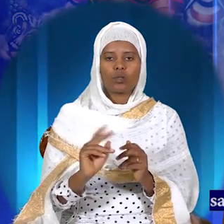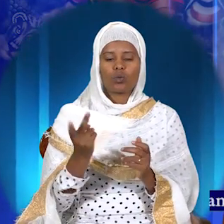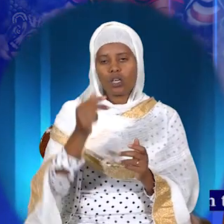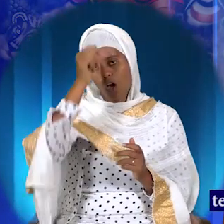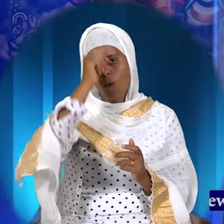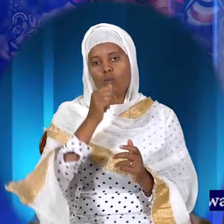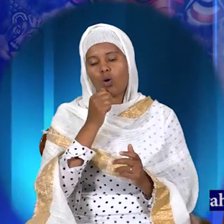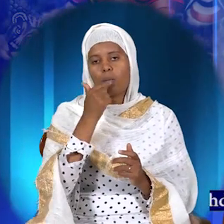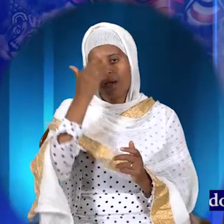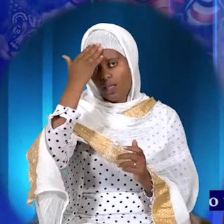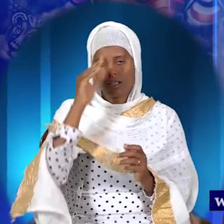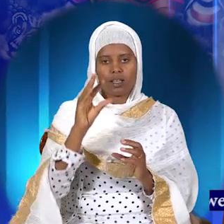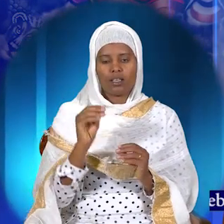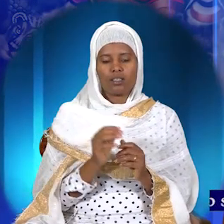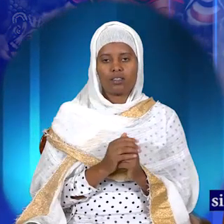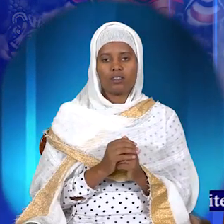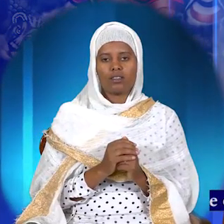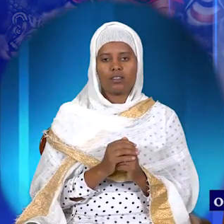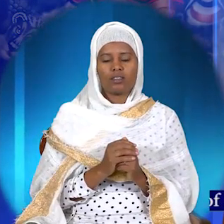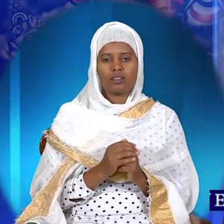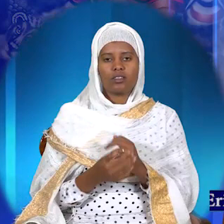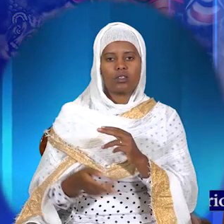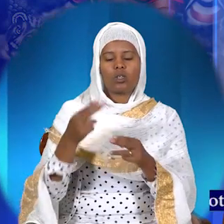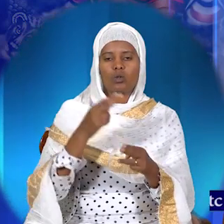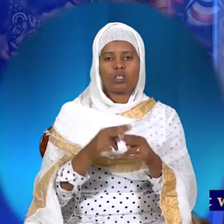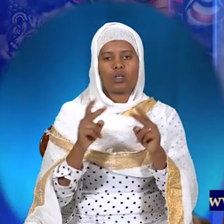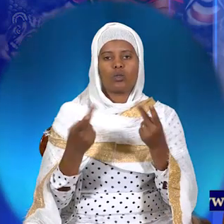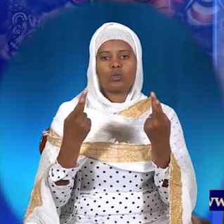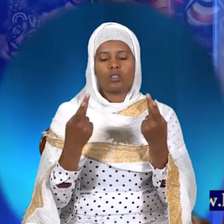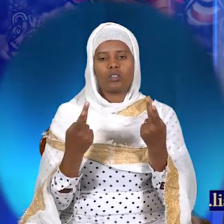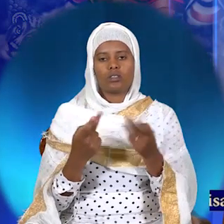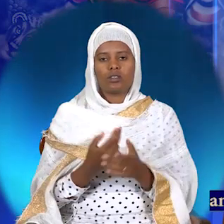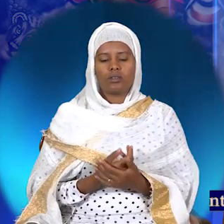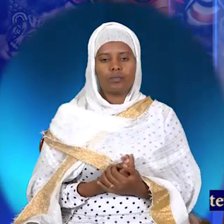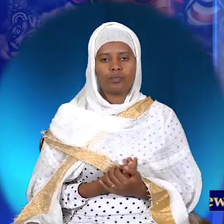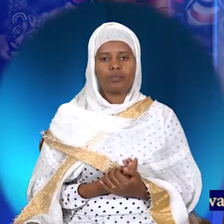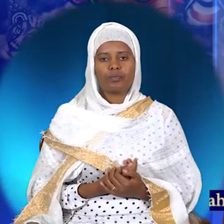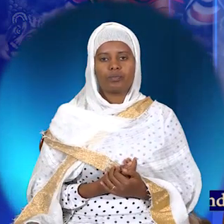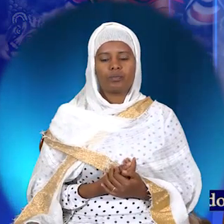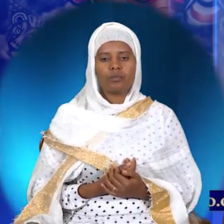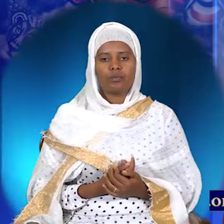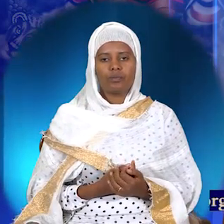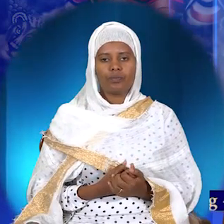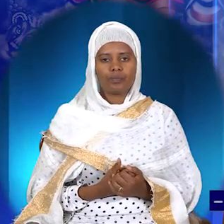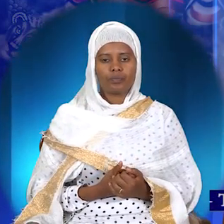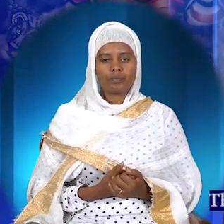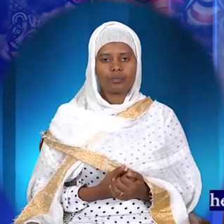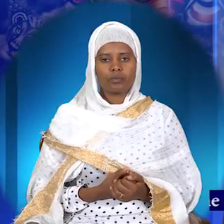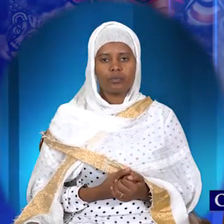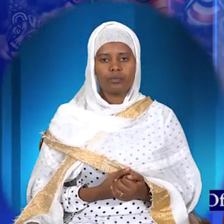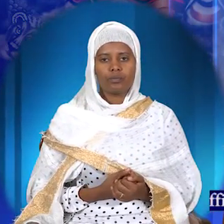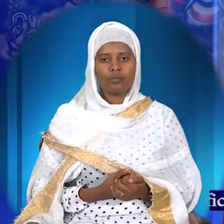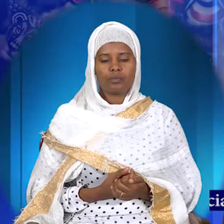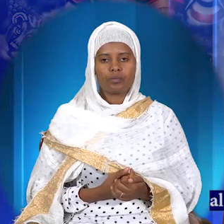تولادي أسرازي أي يبهالن إيو توسخي ون يفلس أب لكوين أول